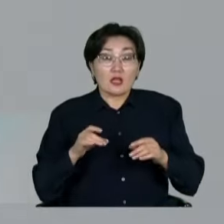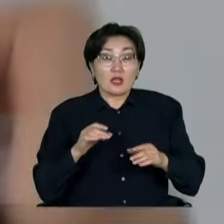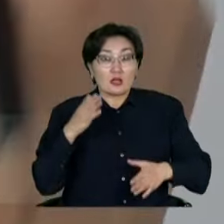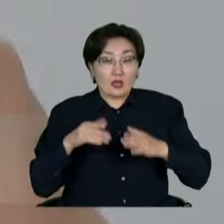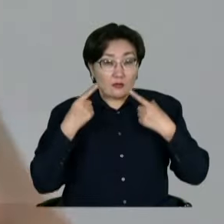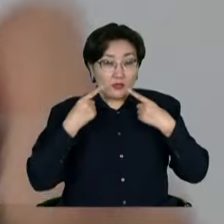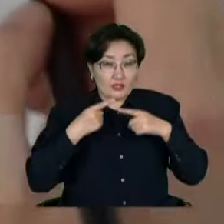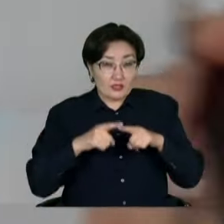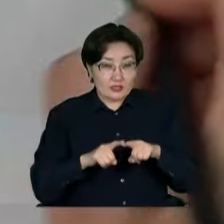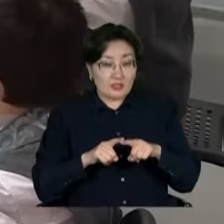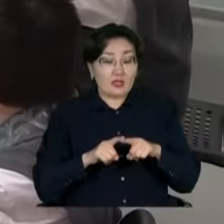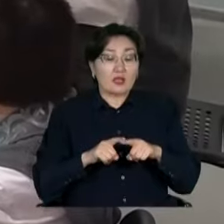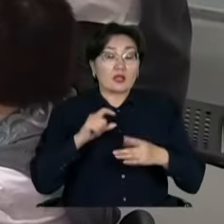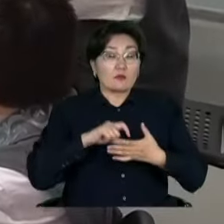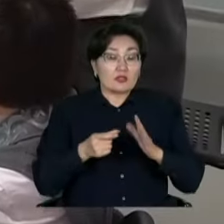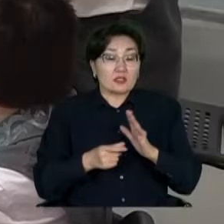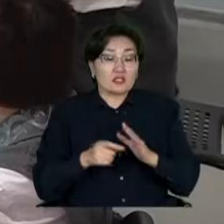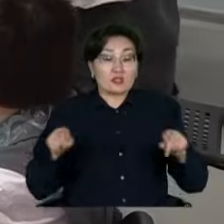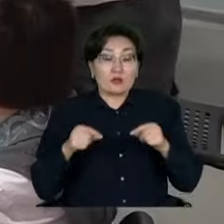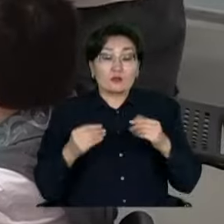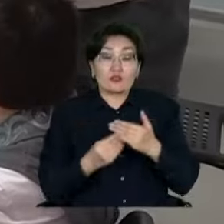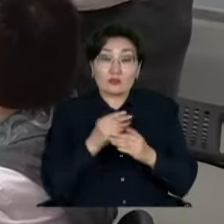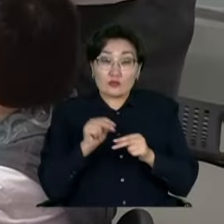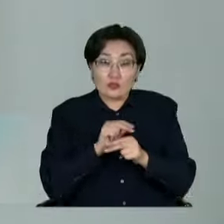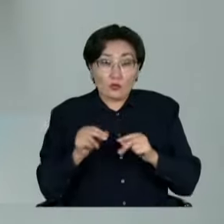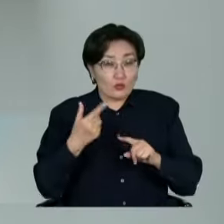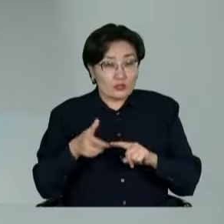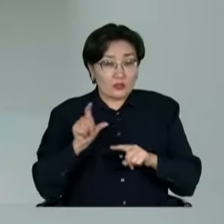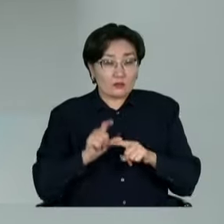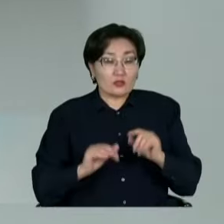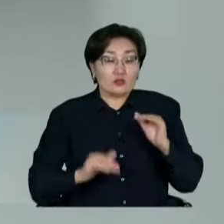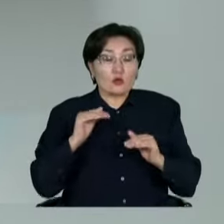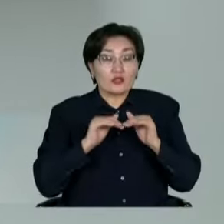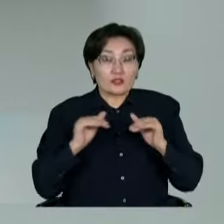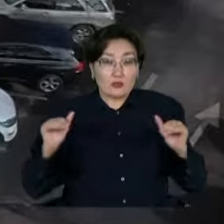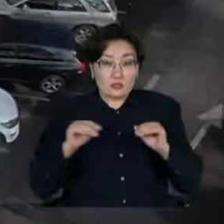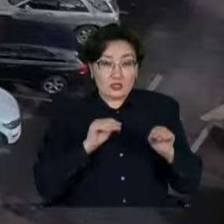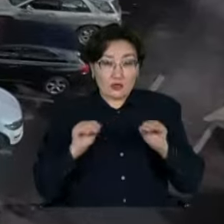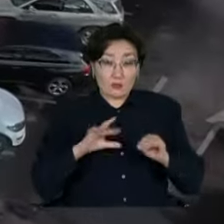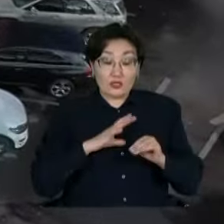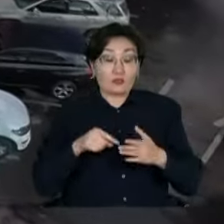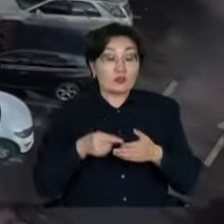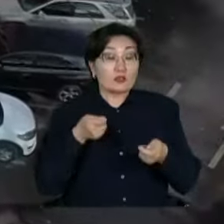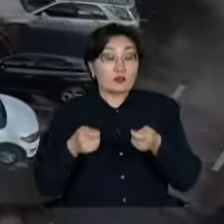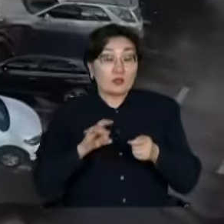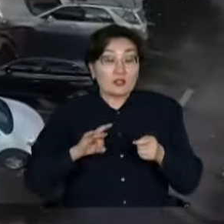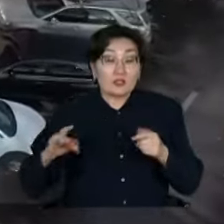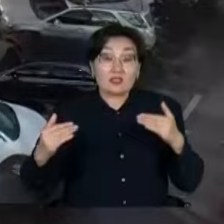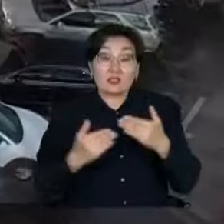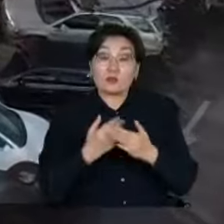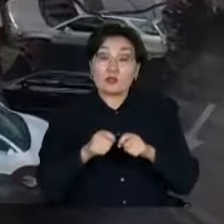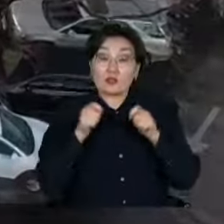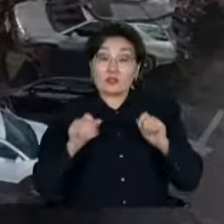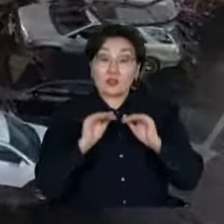кабинеттер, технология, ұлдар-қыздар кабинеттері жаңғыртылып, қазіргі таңда өте жоғары деңгейде жабдықталды. Қала әкімі ауданда жаңадан